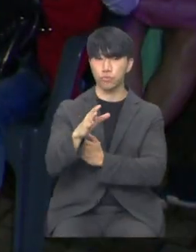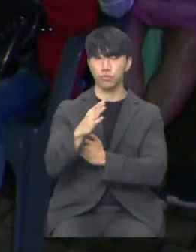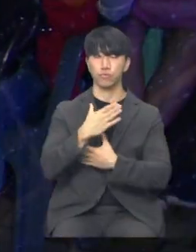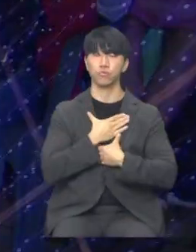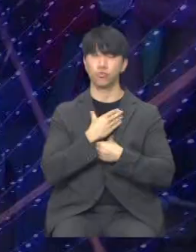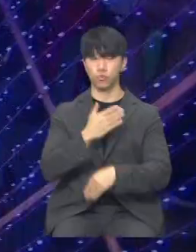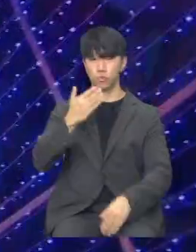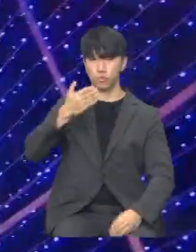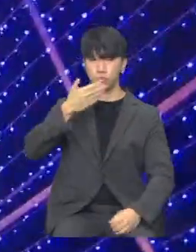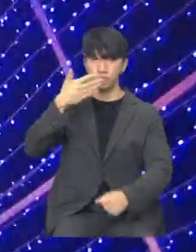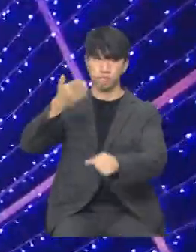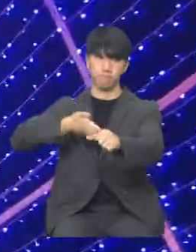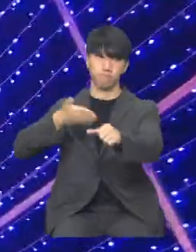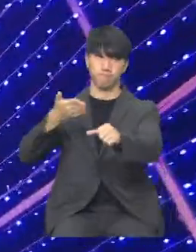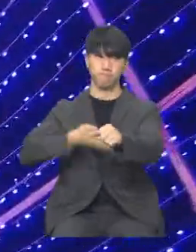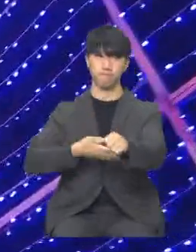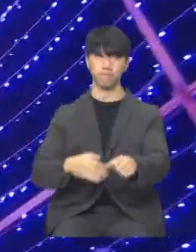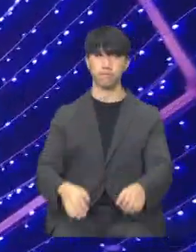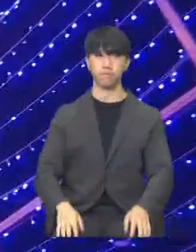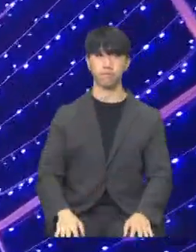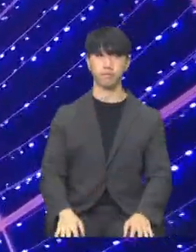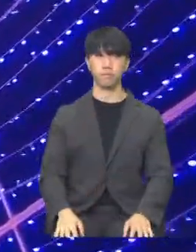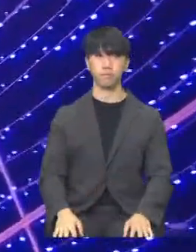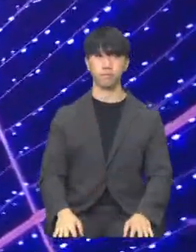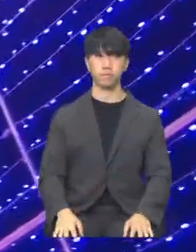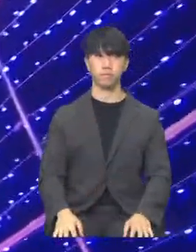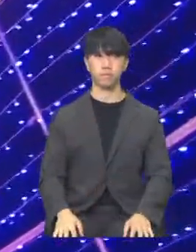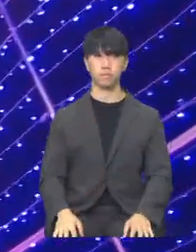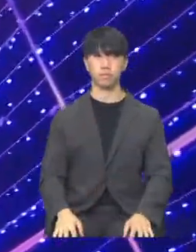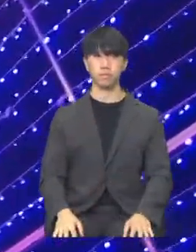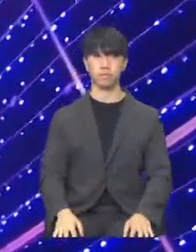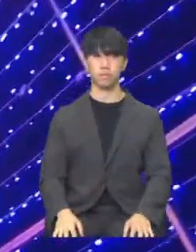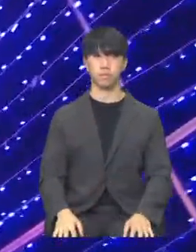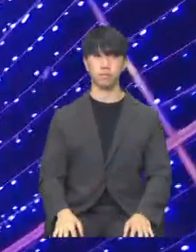것을 당부했습니다. BTV 뉴스 김지영입니다.